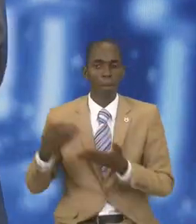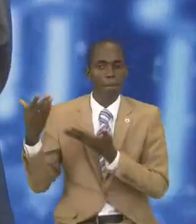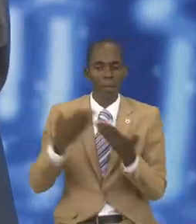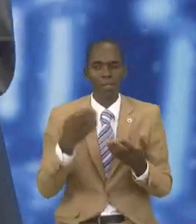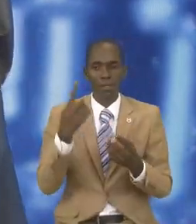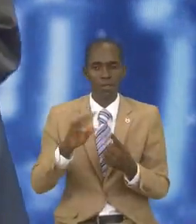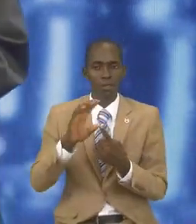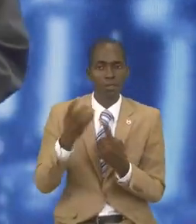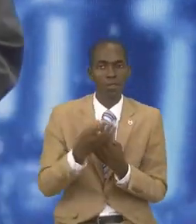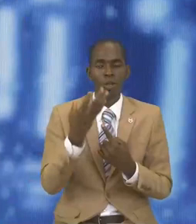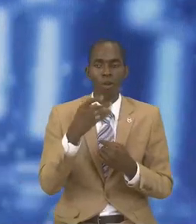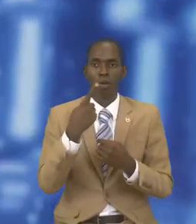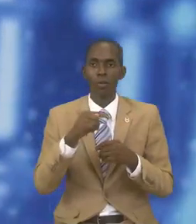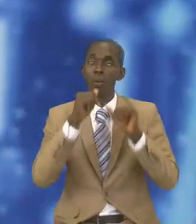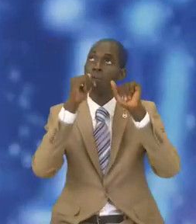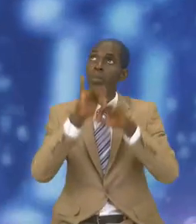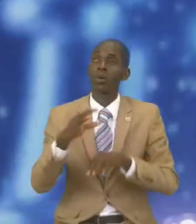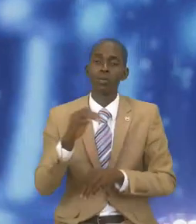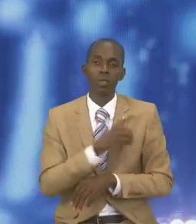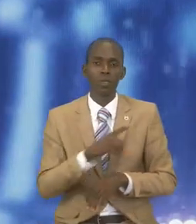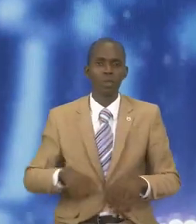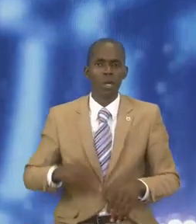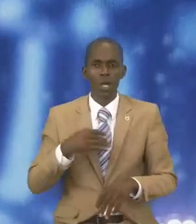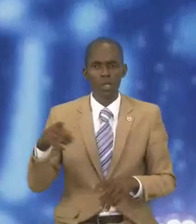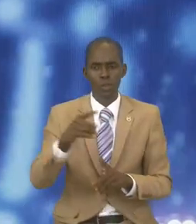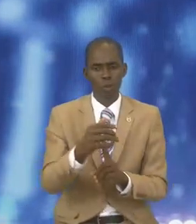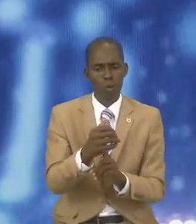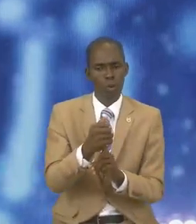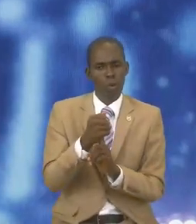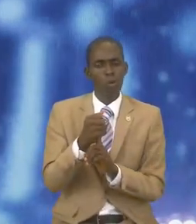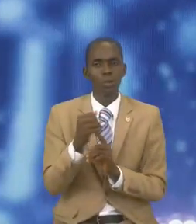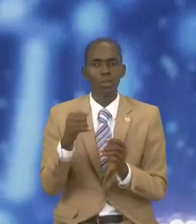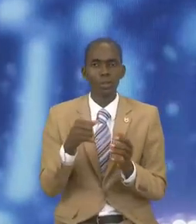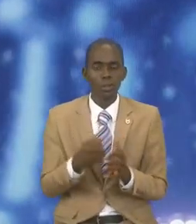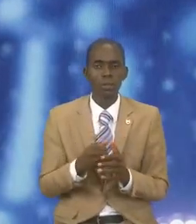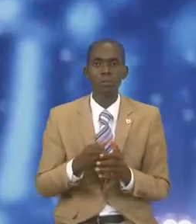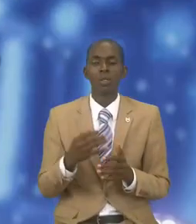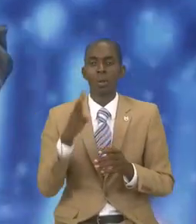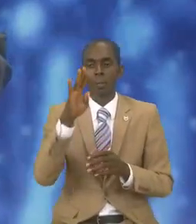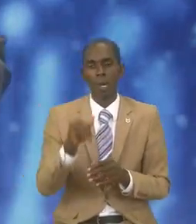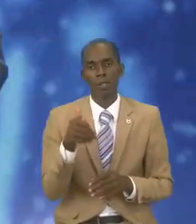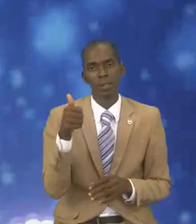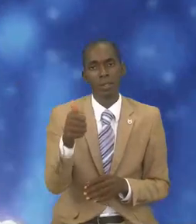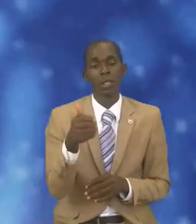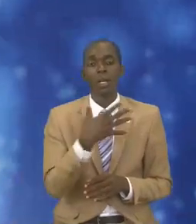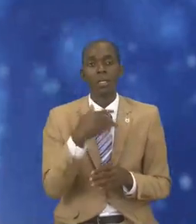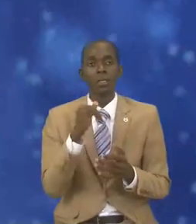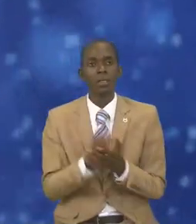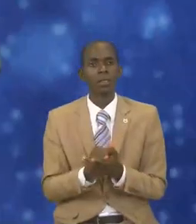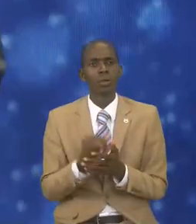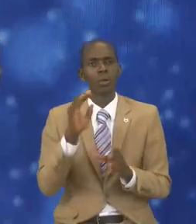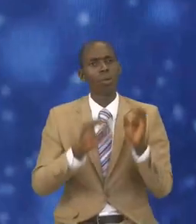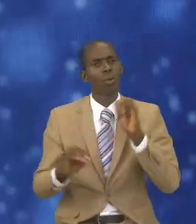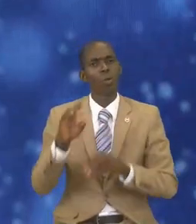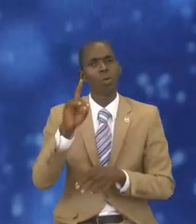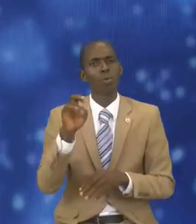Seigneur envoie la condition de la bénédiction du Seigneur. Et toi, tu dois t'attacher à cela personnellement tout seul. Et il me dit,